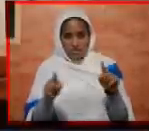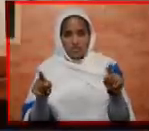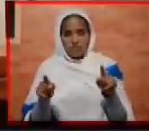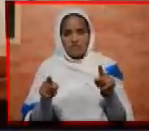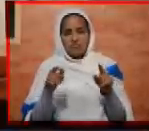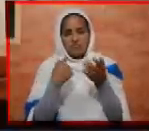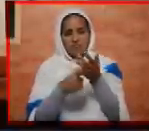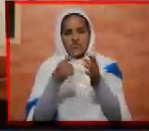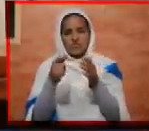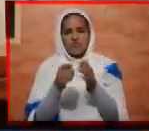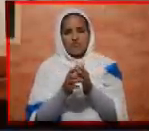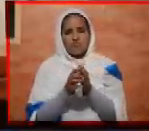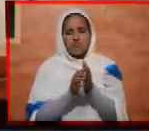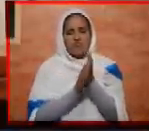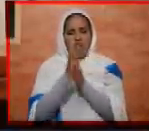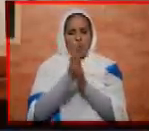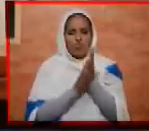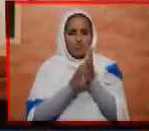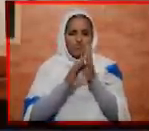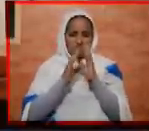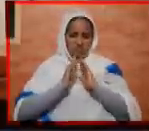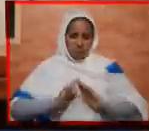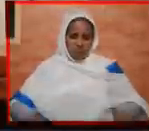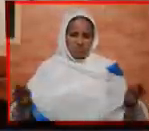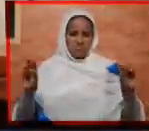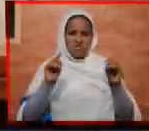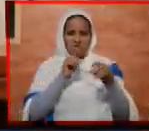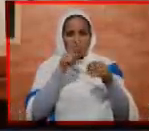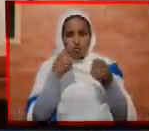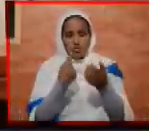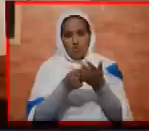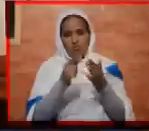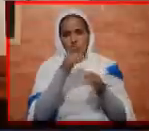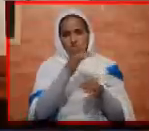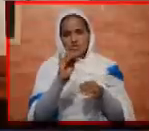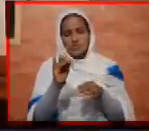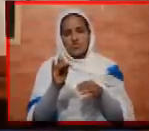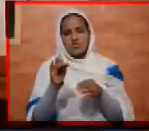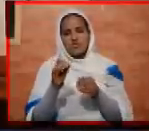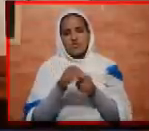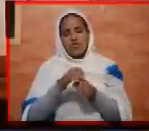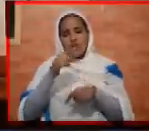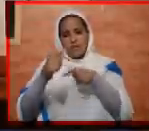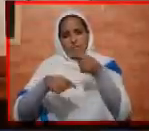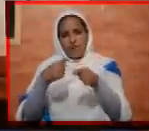በአብነት ትምህርት ቤቶች ላይ ምንድን ነው ያለው አሉታዊ ተጽዕኖ?